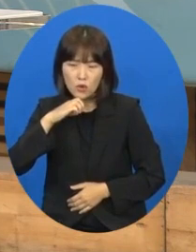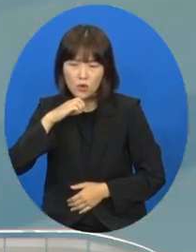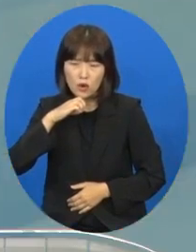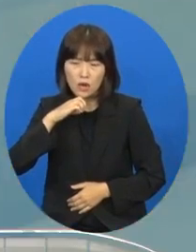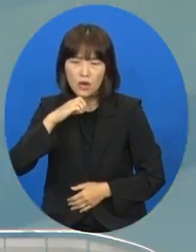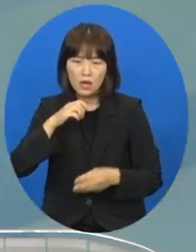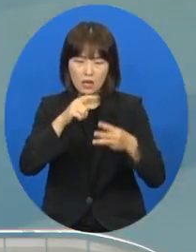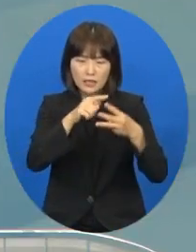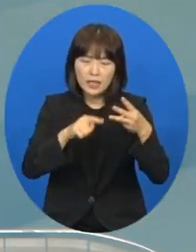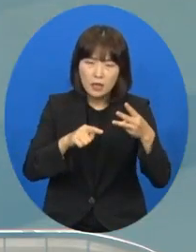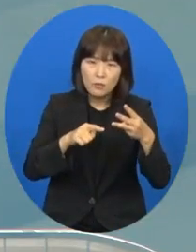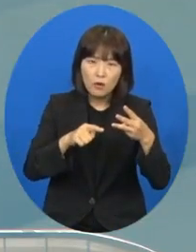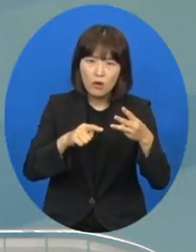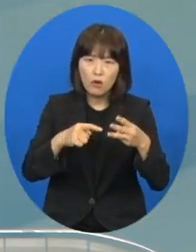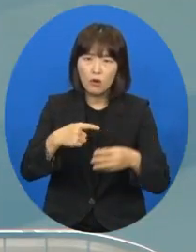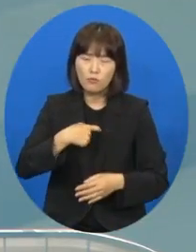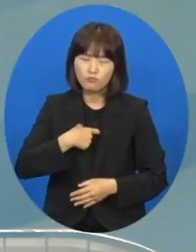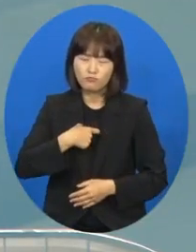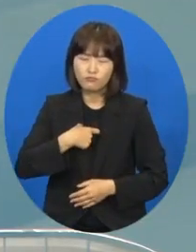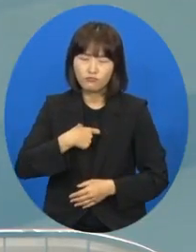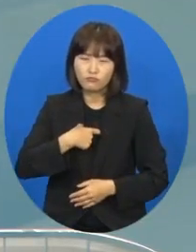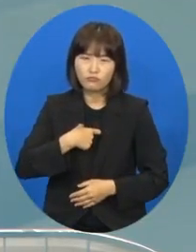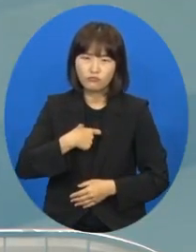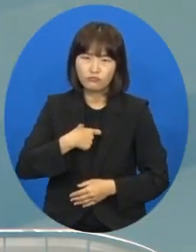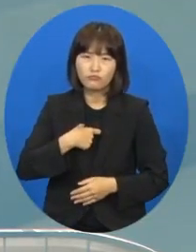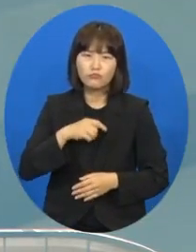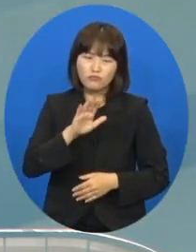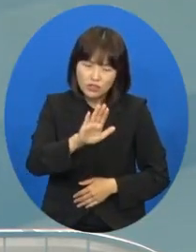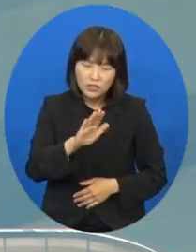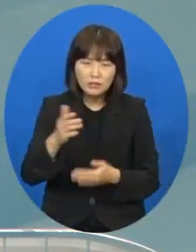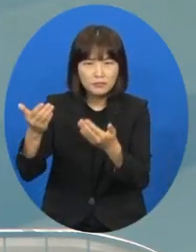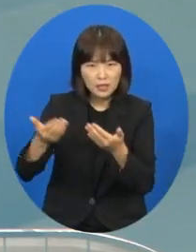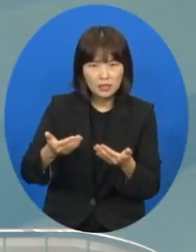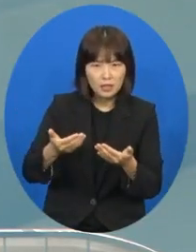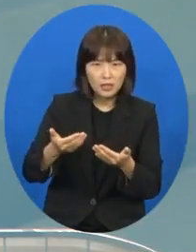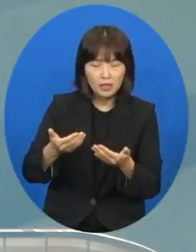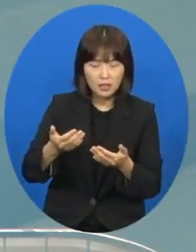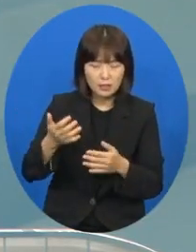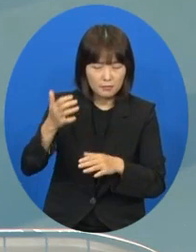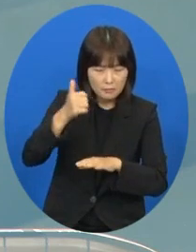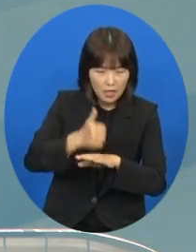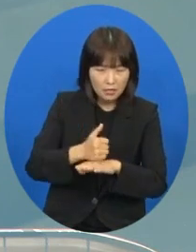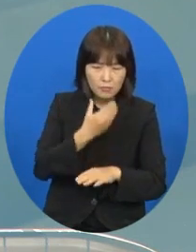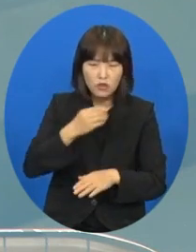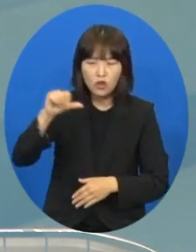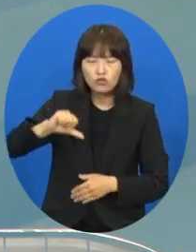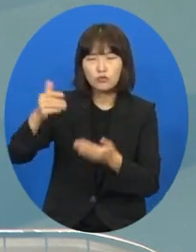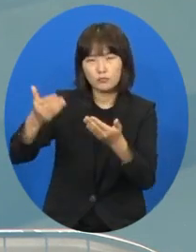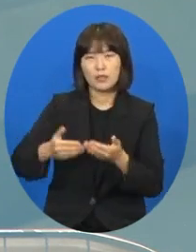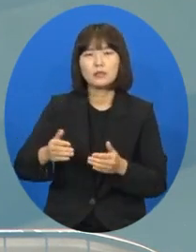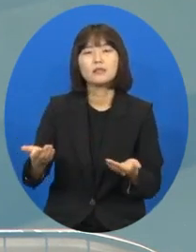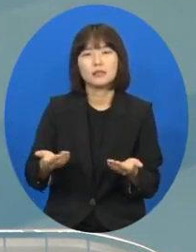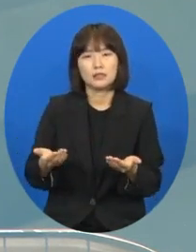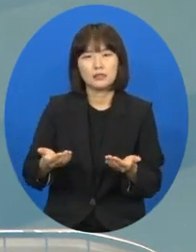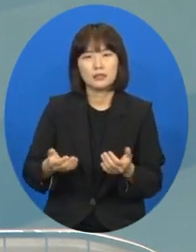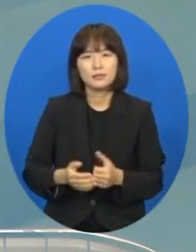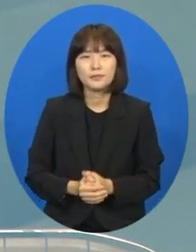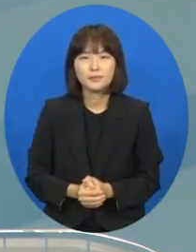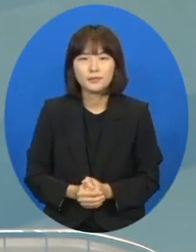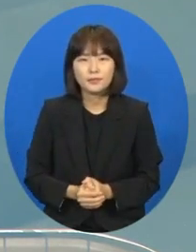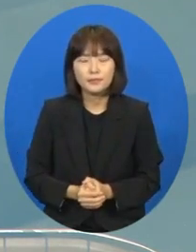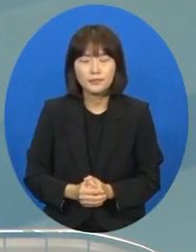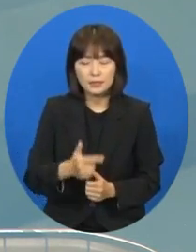일, 나중에는 마지막에는 저주까지 받으신 일일 겁니다.